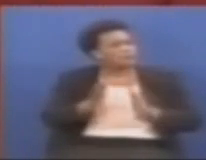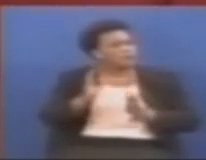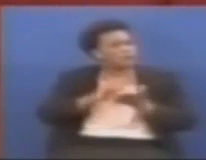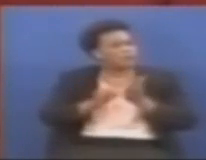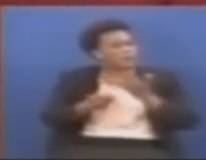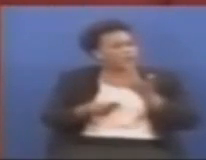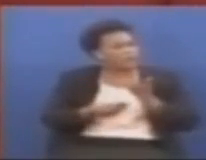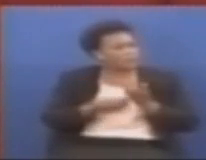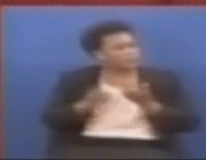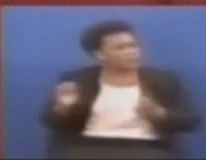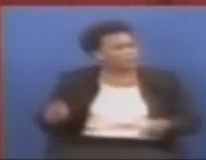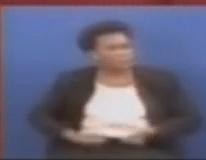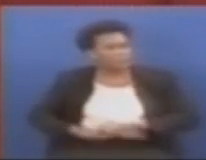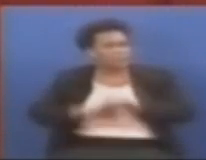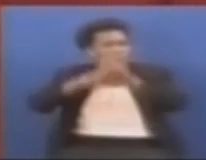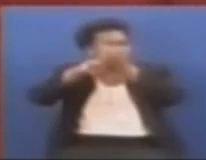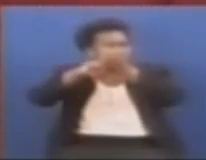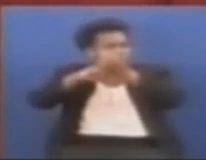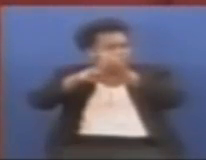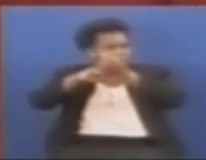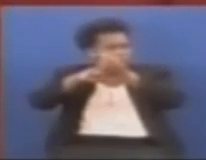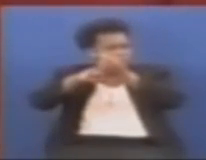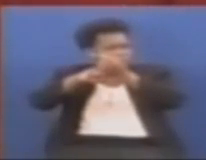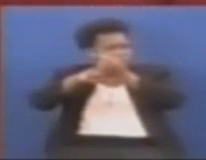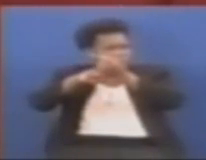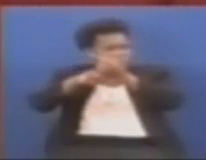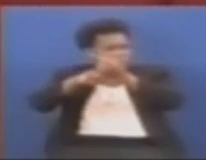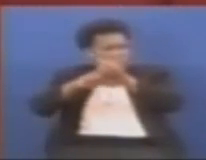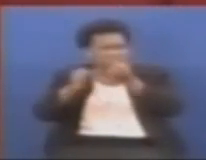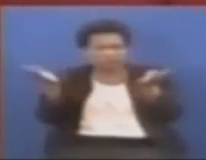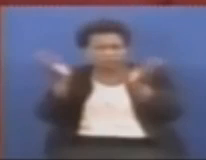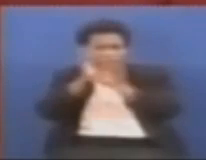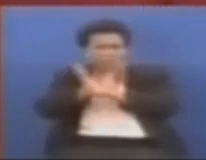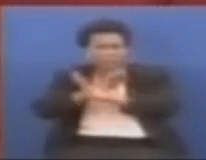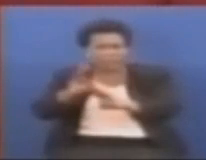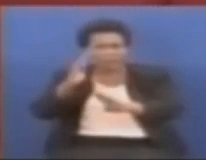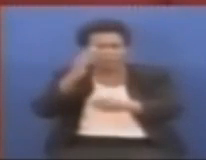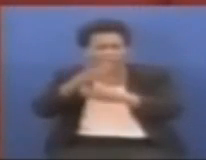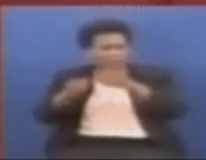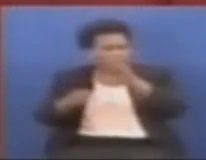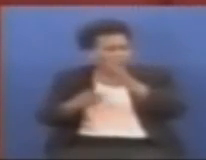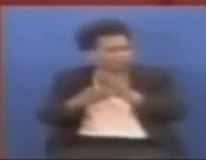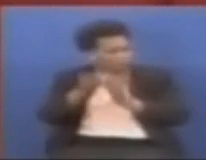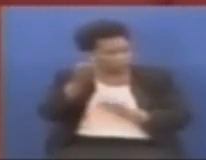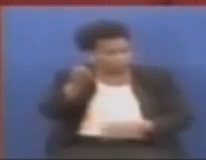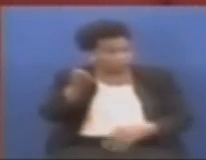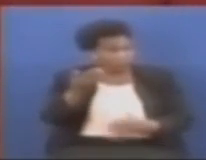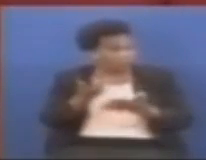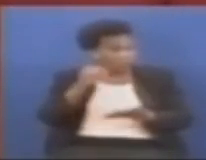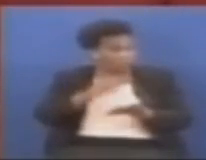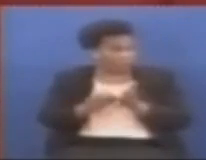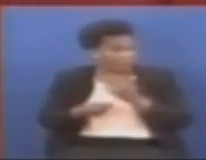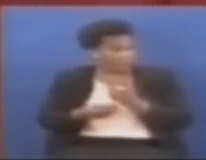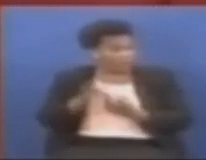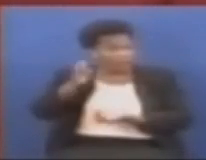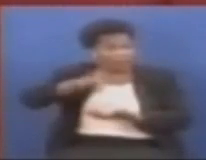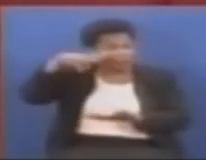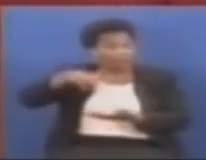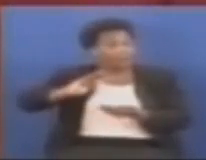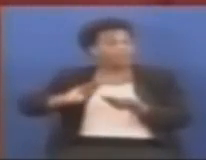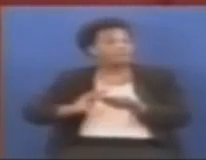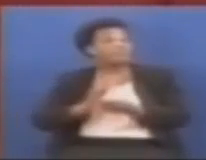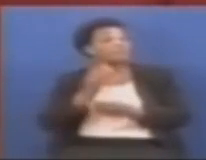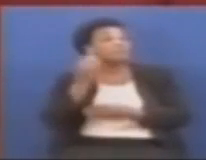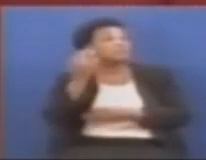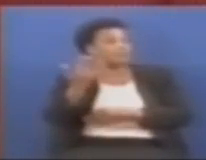wa jengo hili ambalo ujenzi wake unafikia shilingi bilioni 5, ambao kwa mapato ya halmashauri kama ya Tabora